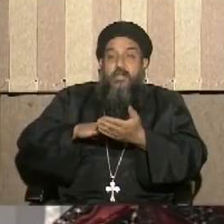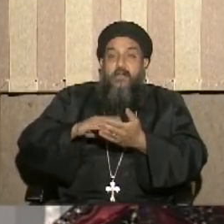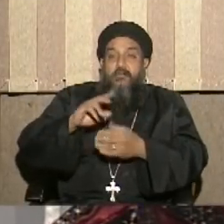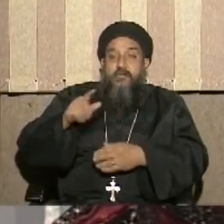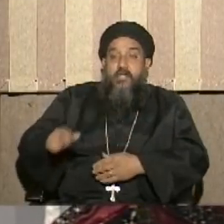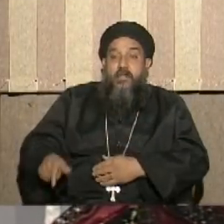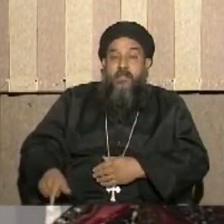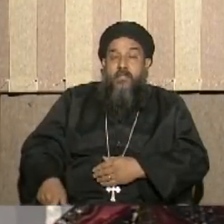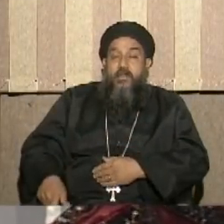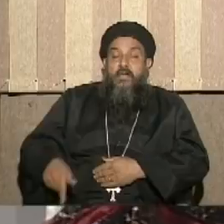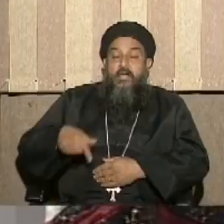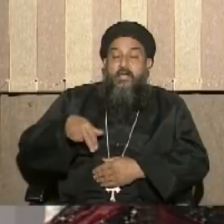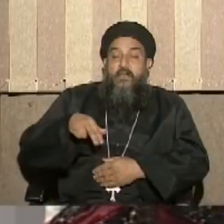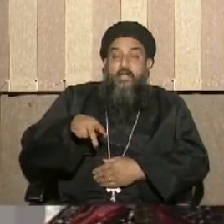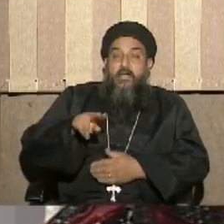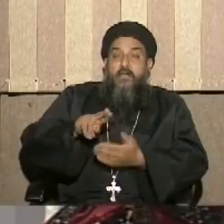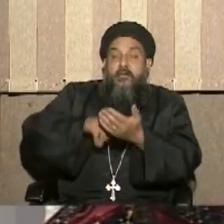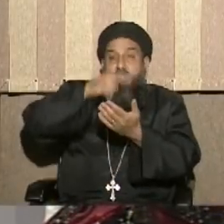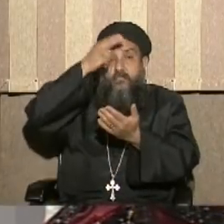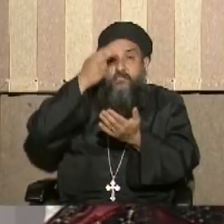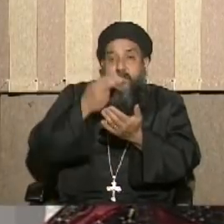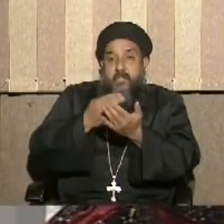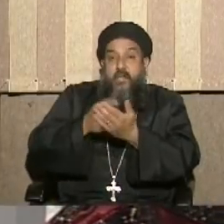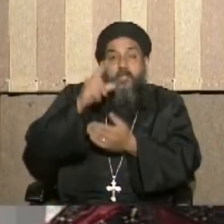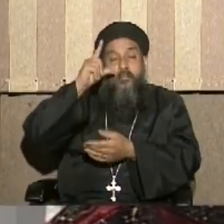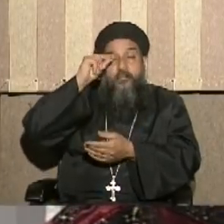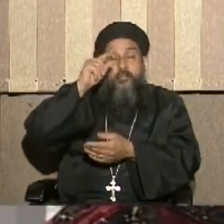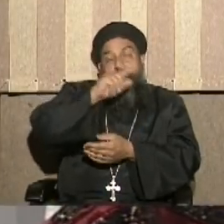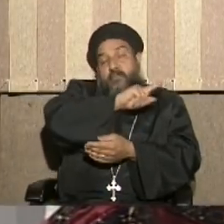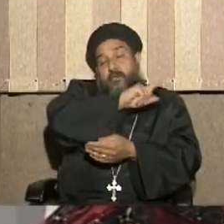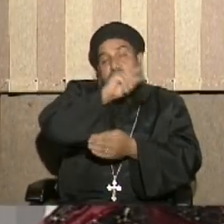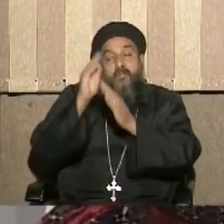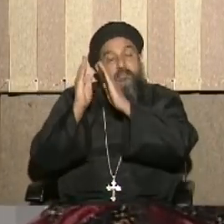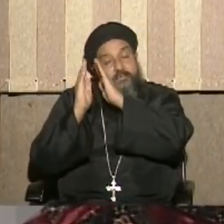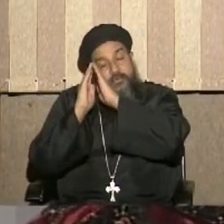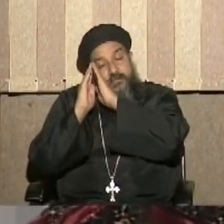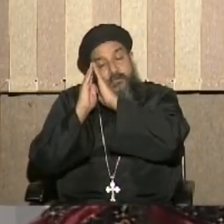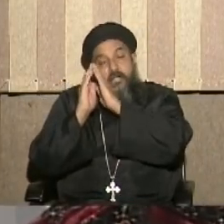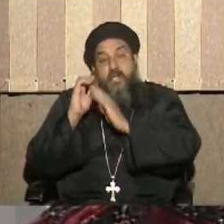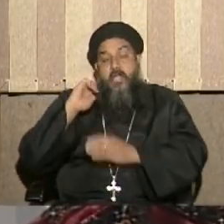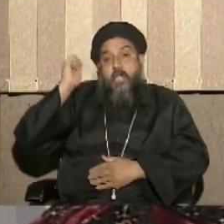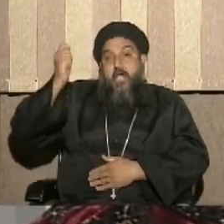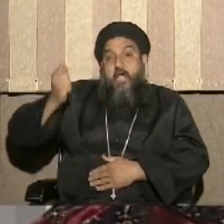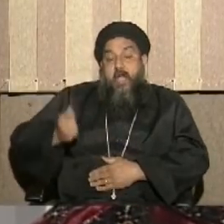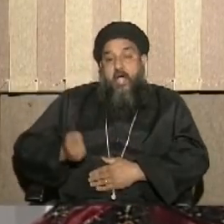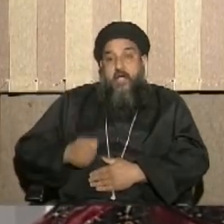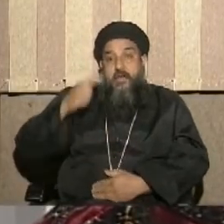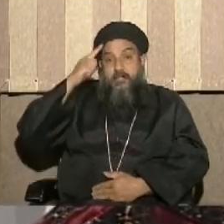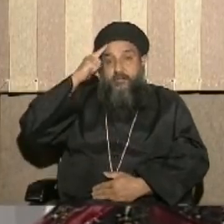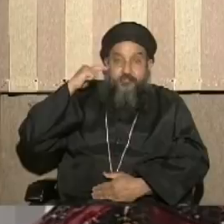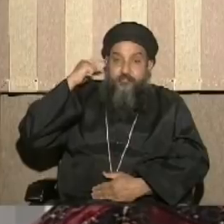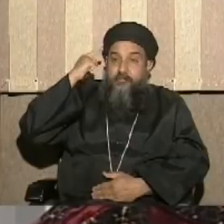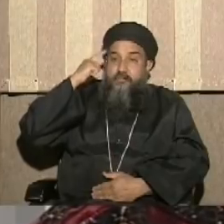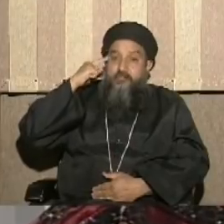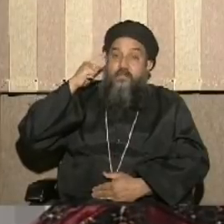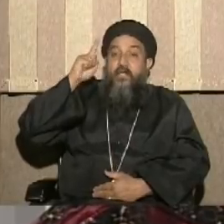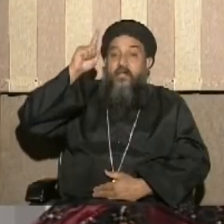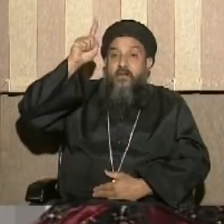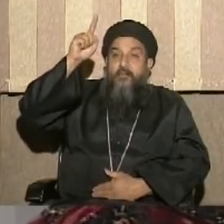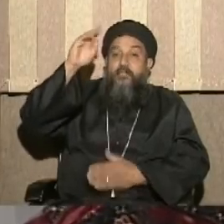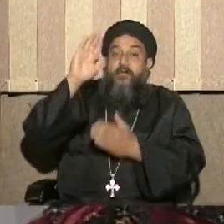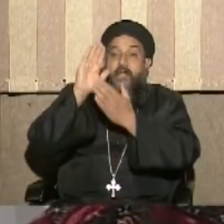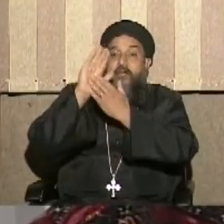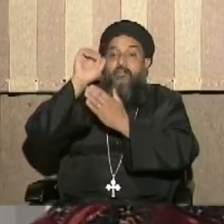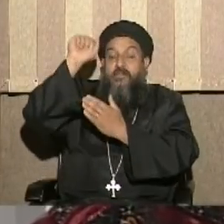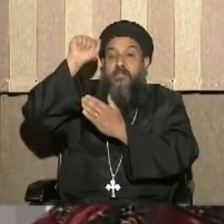فما ينعس حافظك هو زلان سلانان حارس إسرائيل. الرب يحفظك، الرب يزال عادك